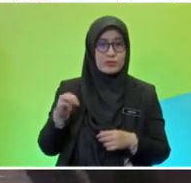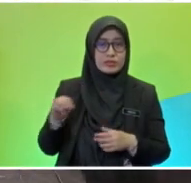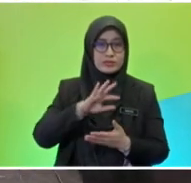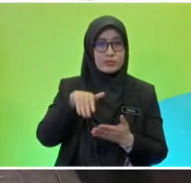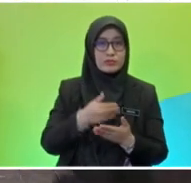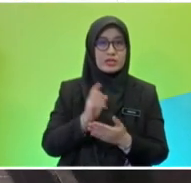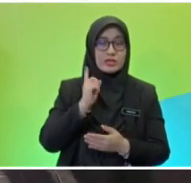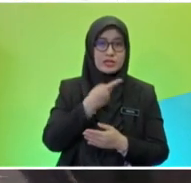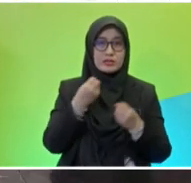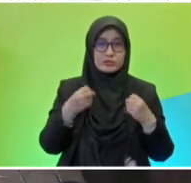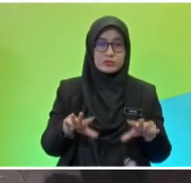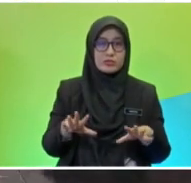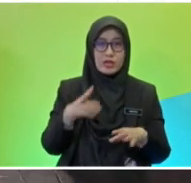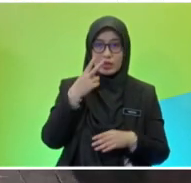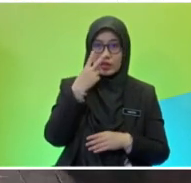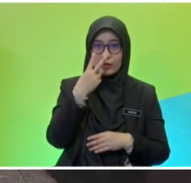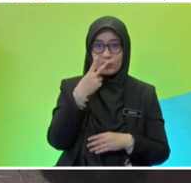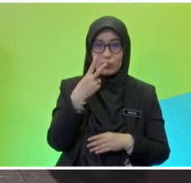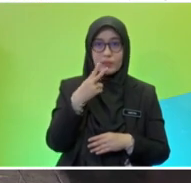kita tengok pula macam mana gajah bergerak.